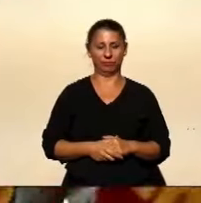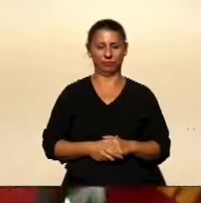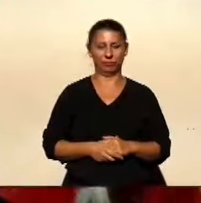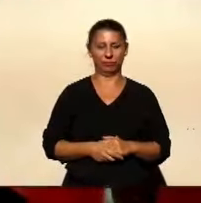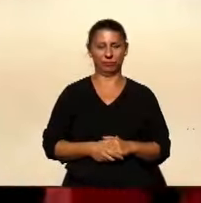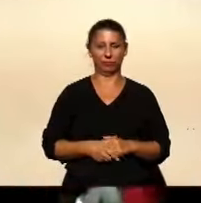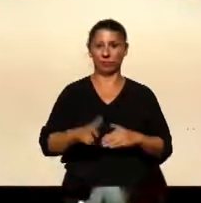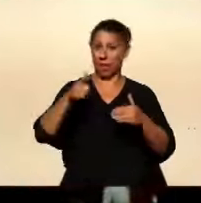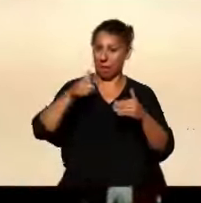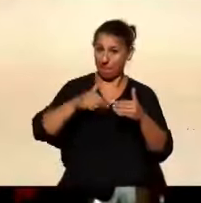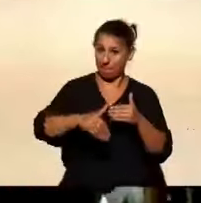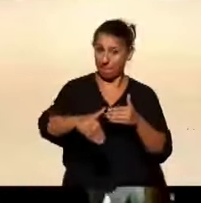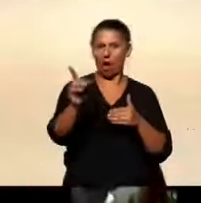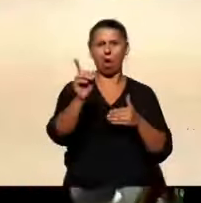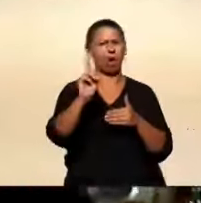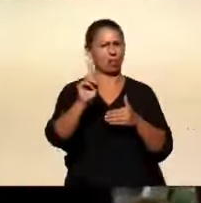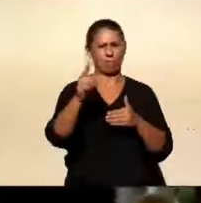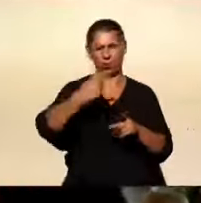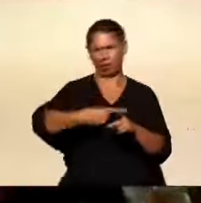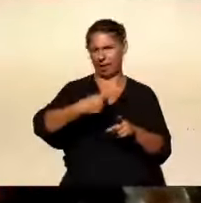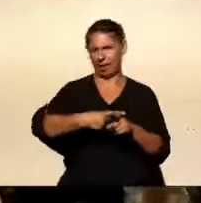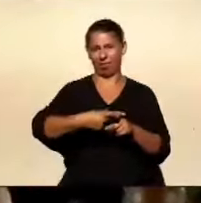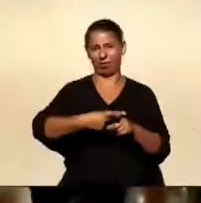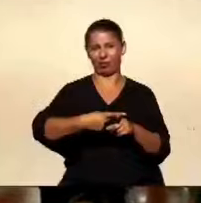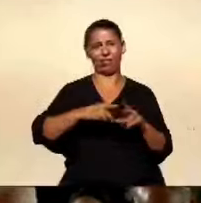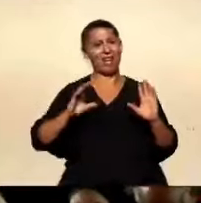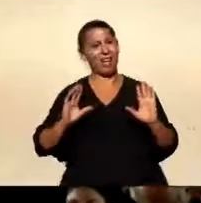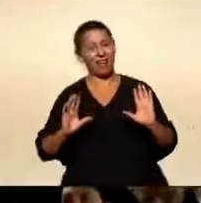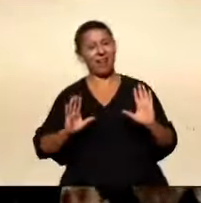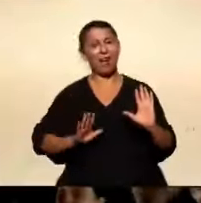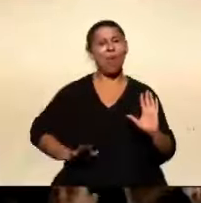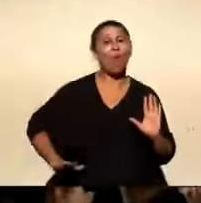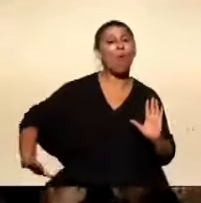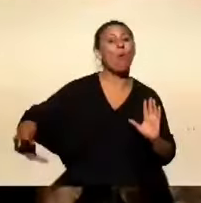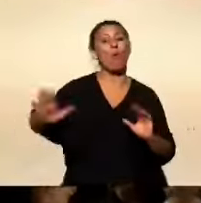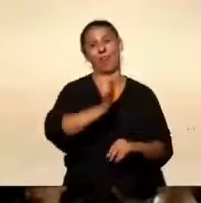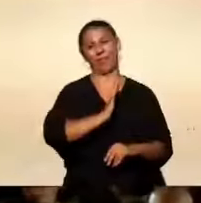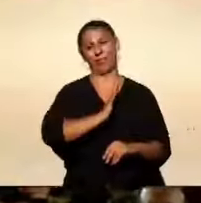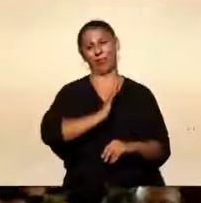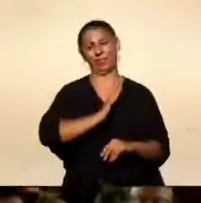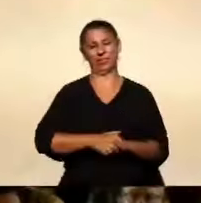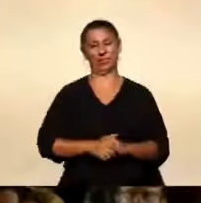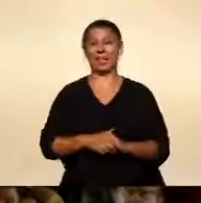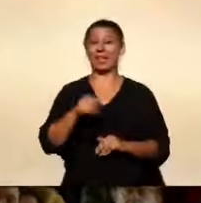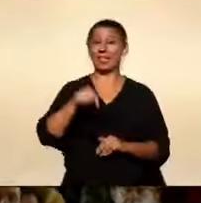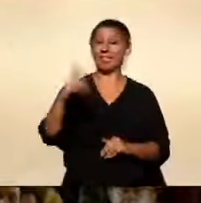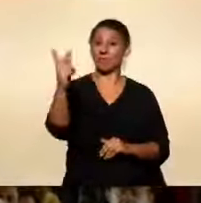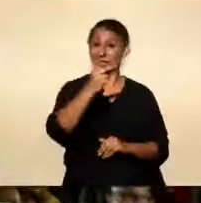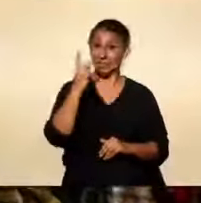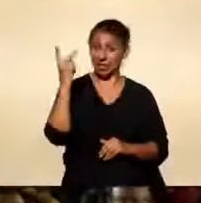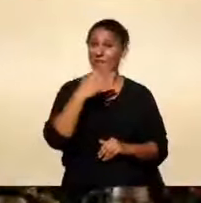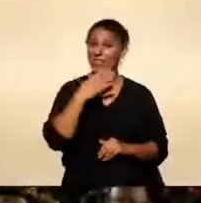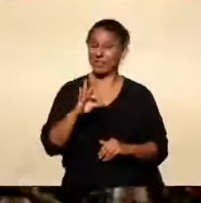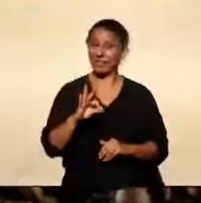Και στο μέλλον όχι μόνο της Ελλάδας, αλλά όλης της ανθρωπότητας. Σε αυτή την κοινωνία